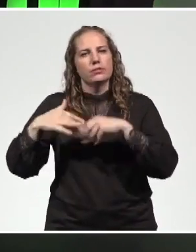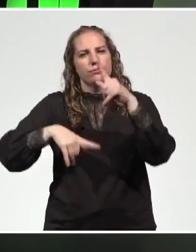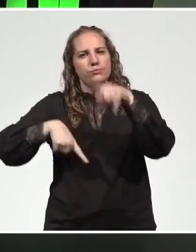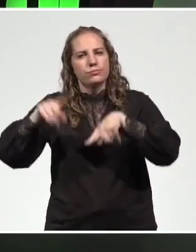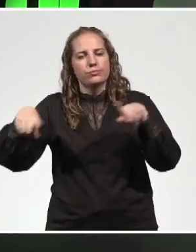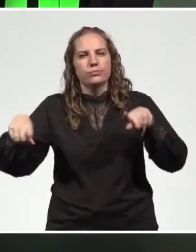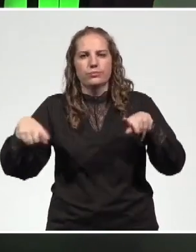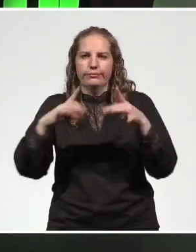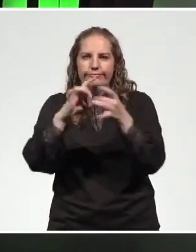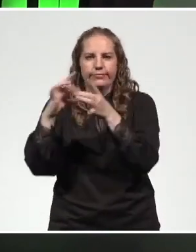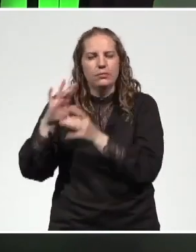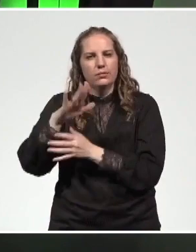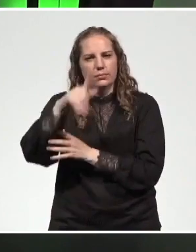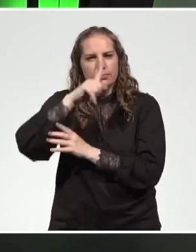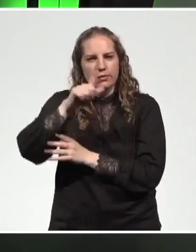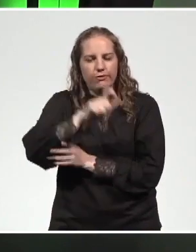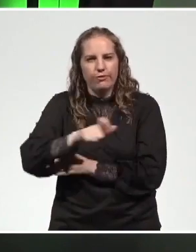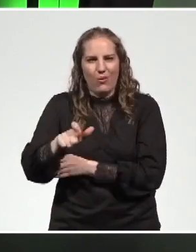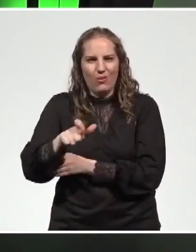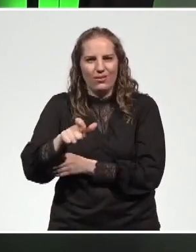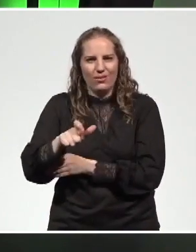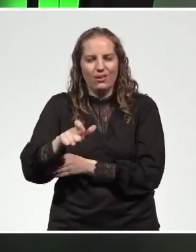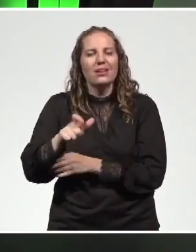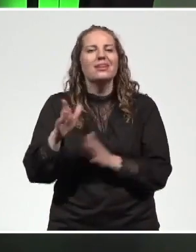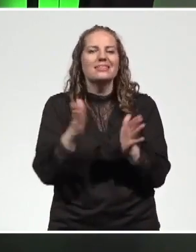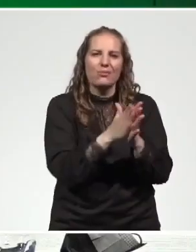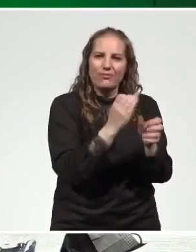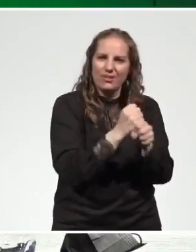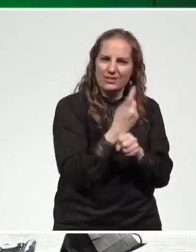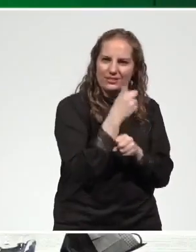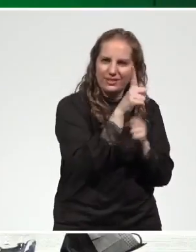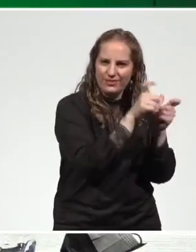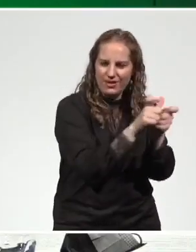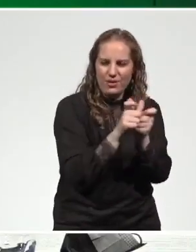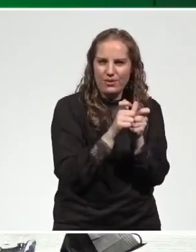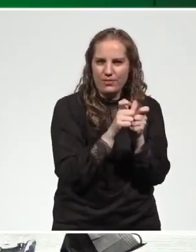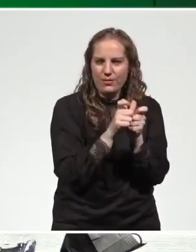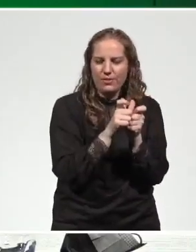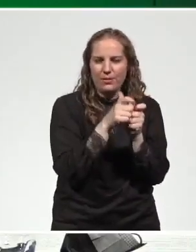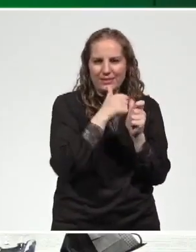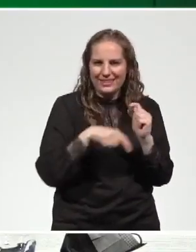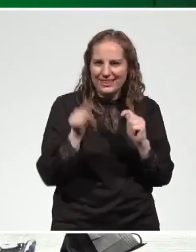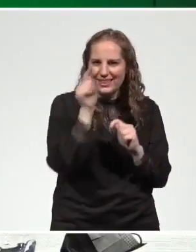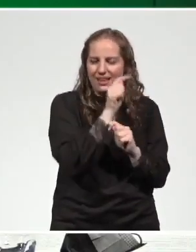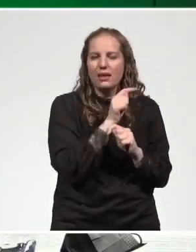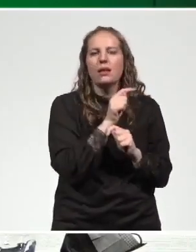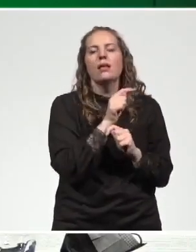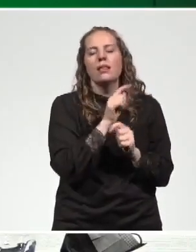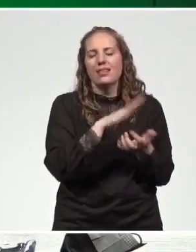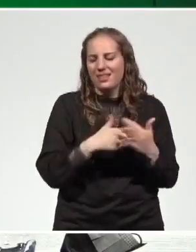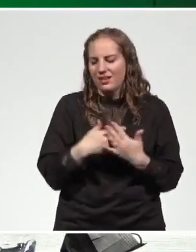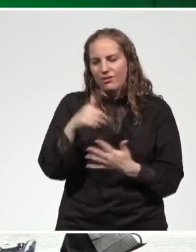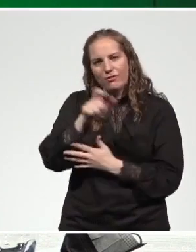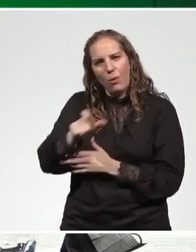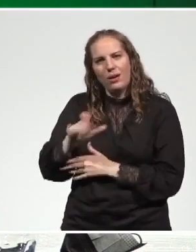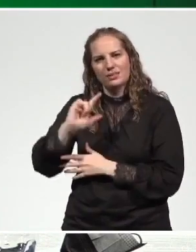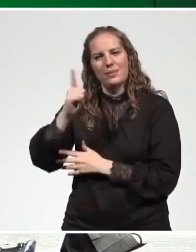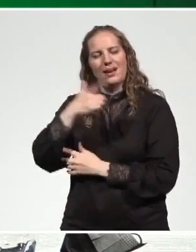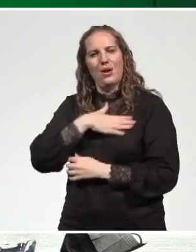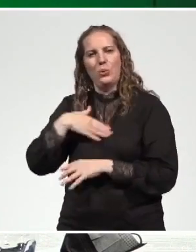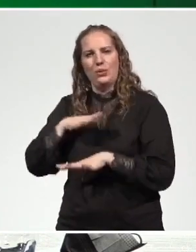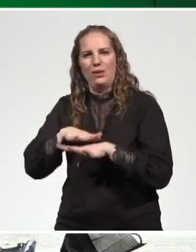eldra fólk í samstarfi við sveitafélögin í landinu og gerir fólki kleift að búa lengur